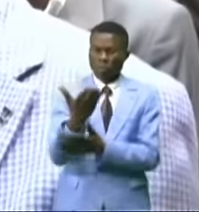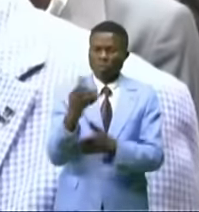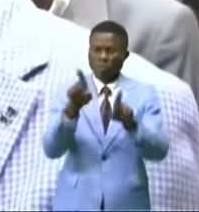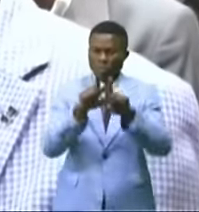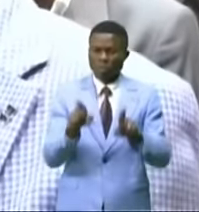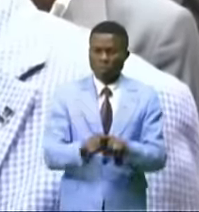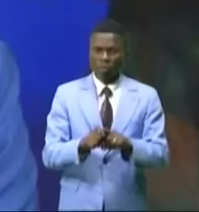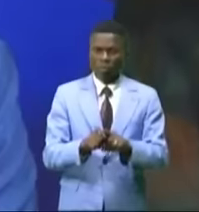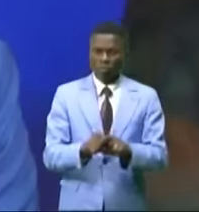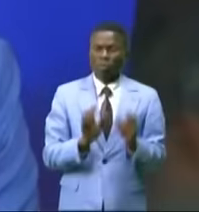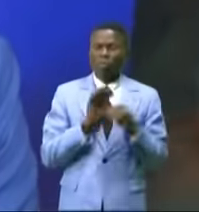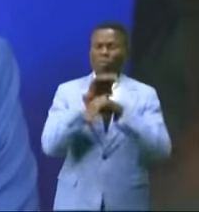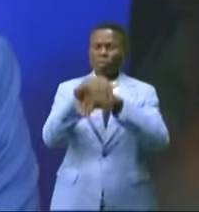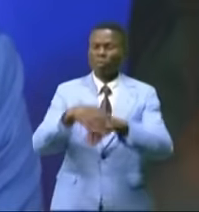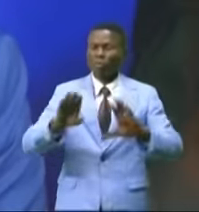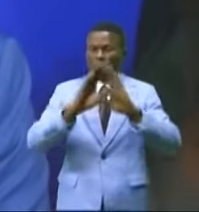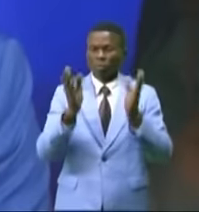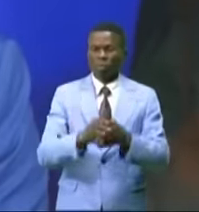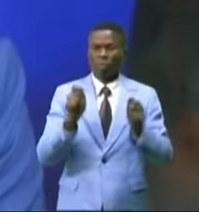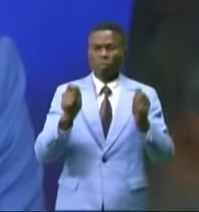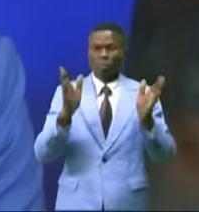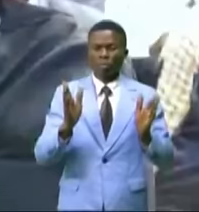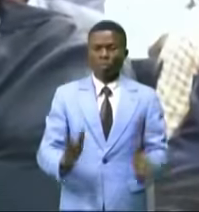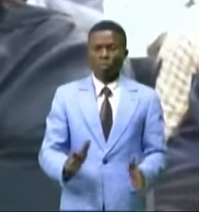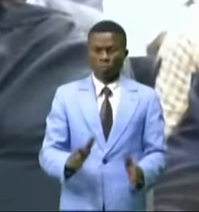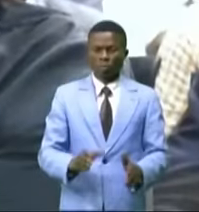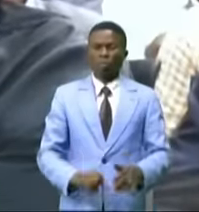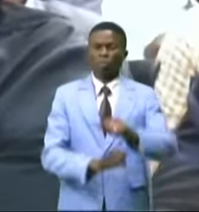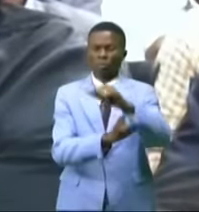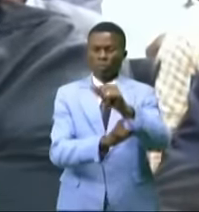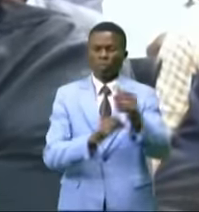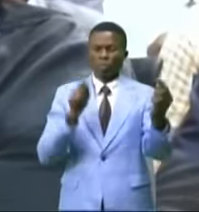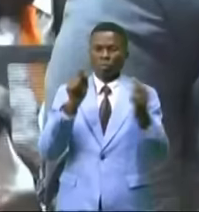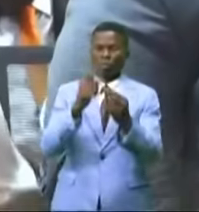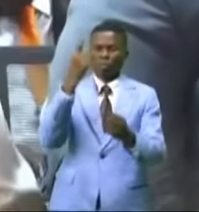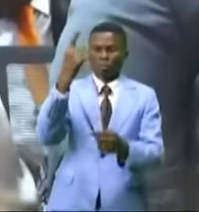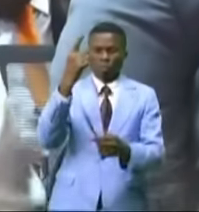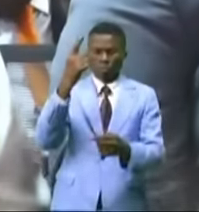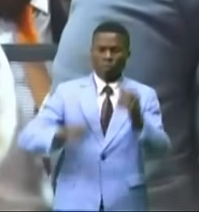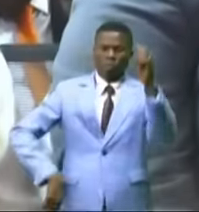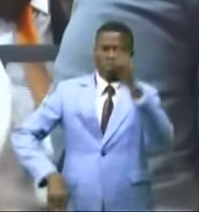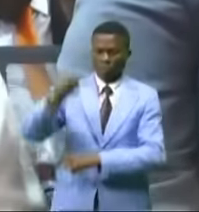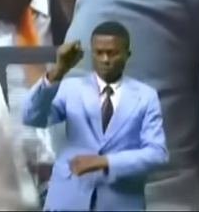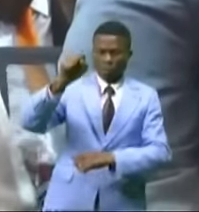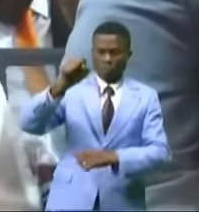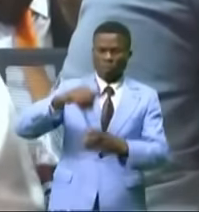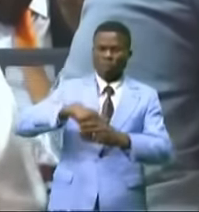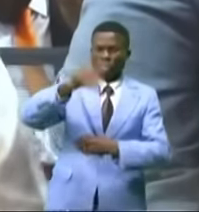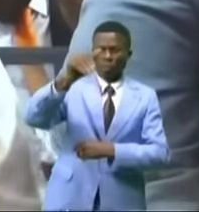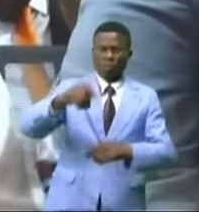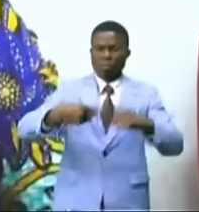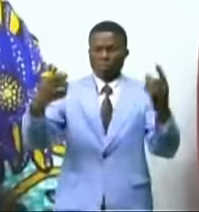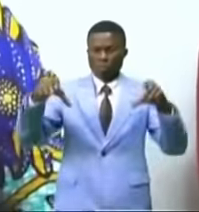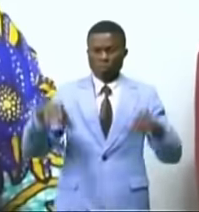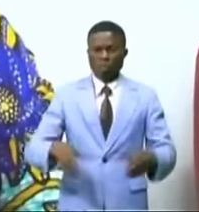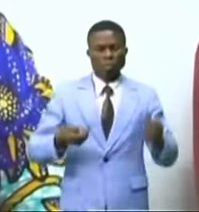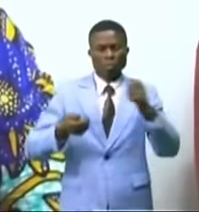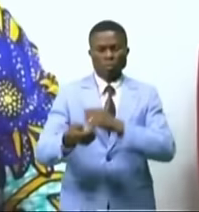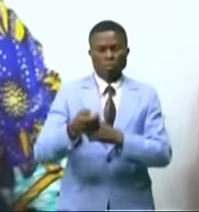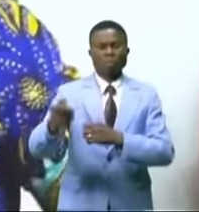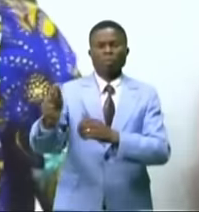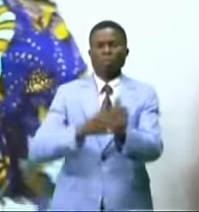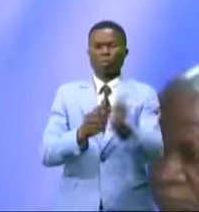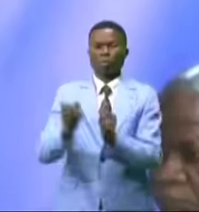la mobilisation de médias derrière une cause commune, buter dehors l'ennemi de la RDC qui tue et massacre